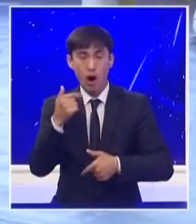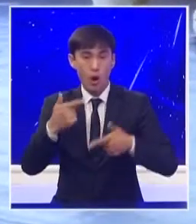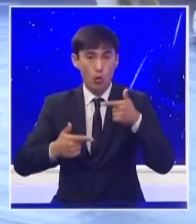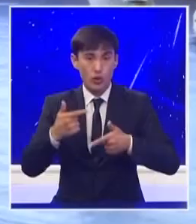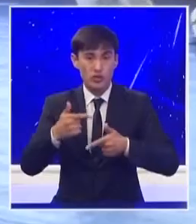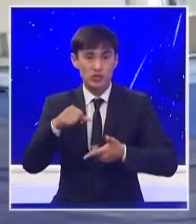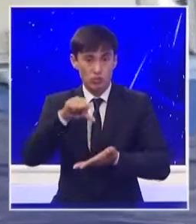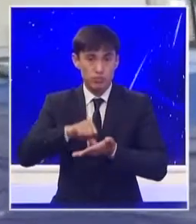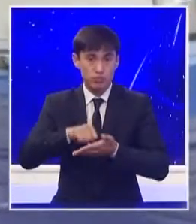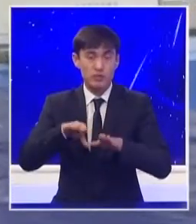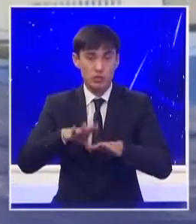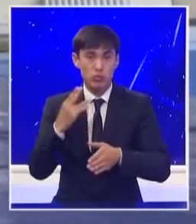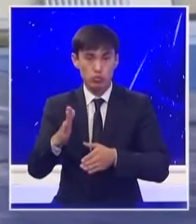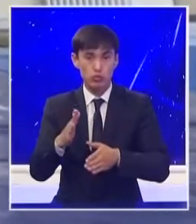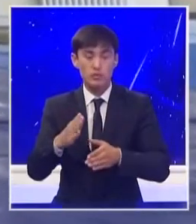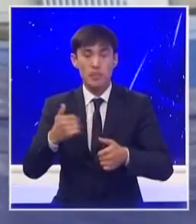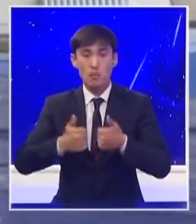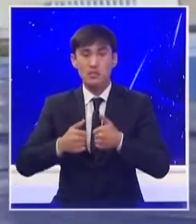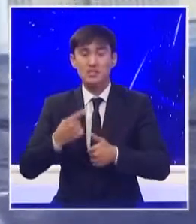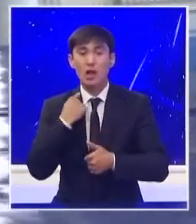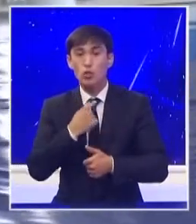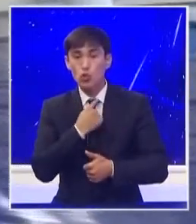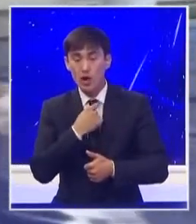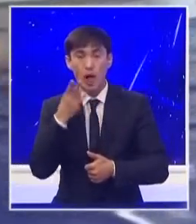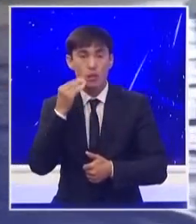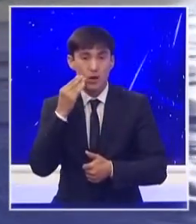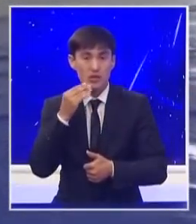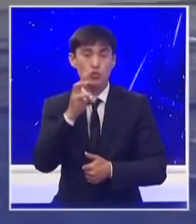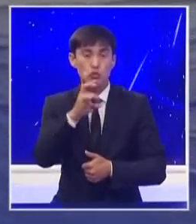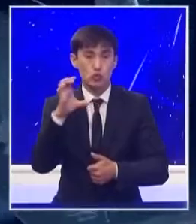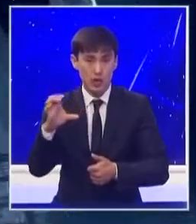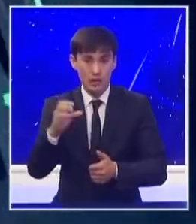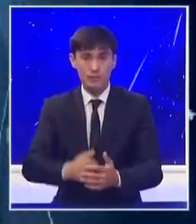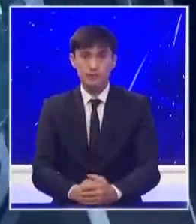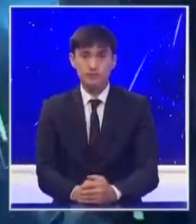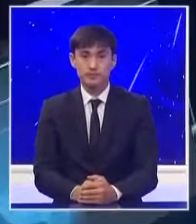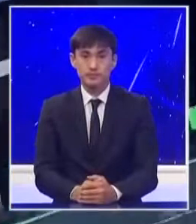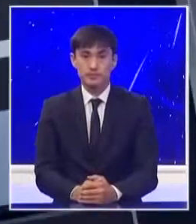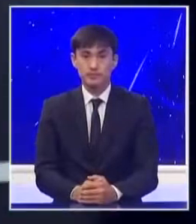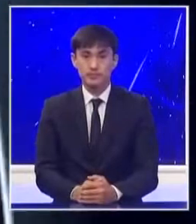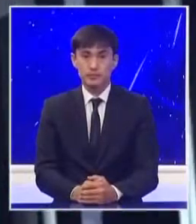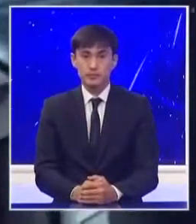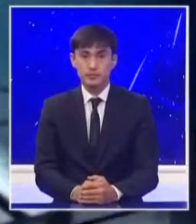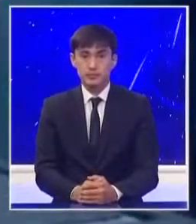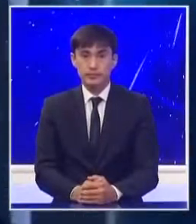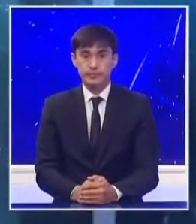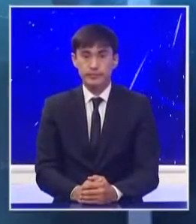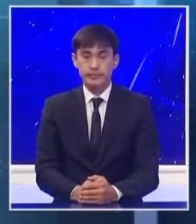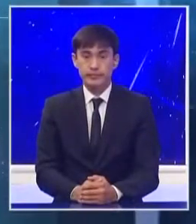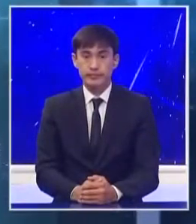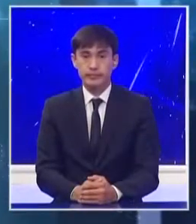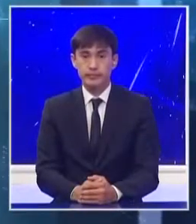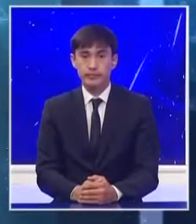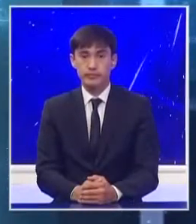в борьбе за призовые места им составят борцы из Талдыкургана, Алматы и Нур-Султана. Лилия Штогрина, Биджан Кенжибай, телеканал